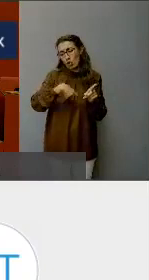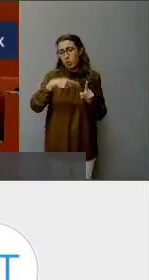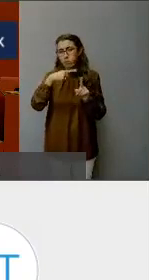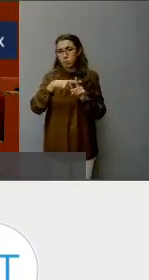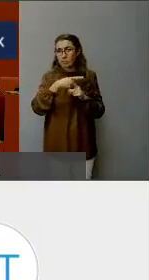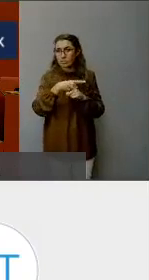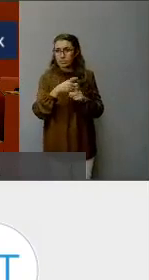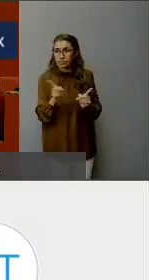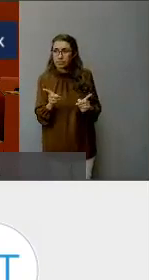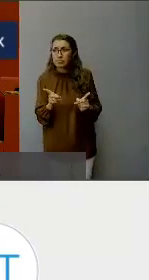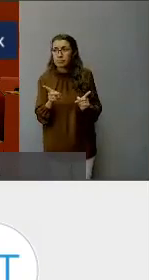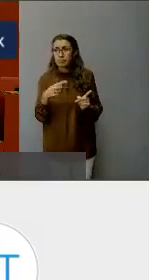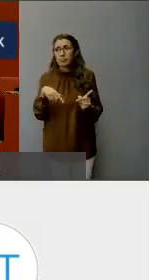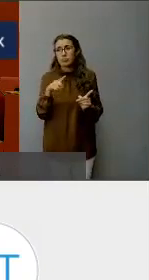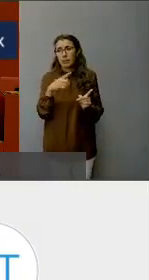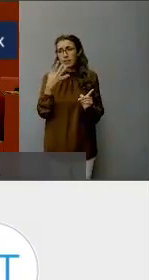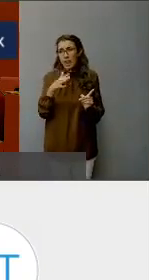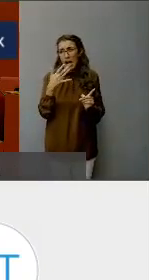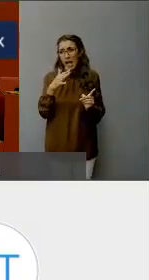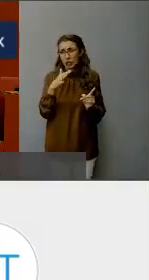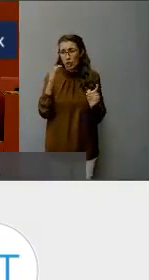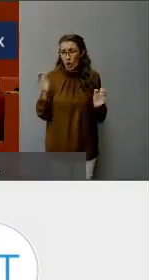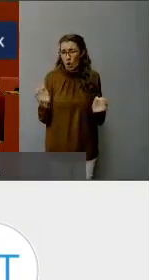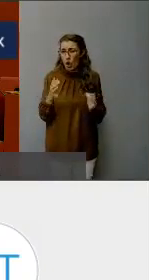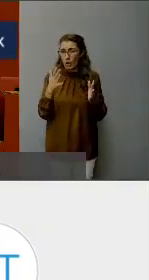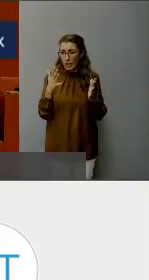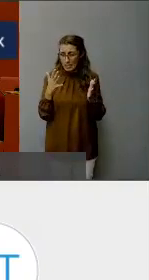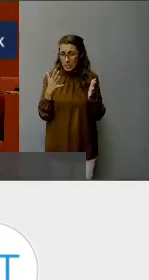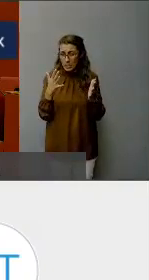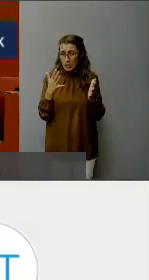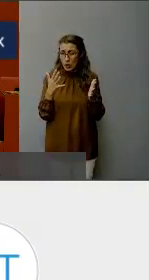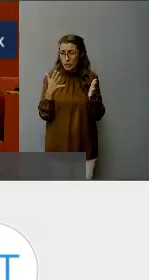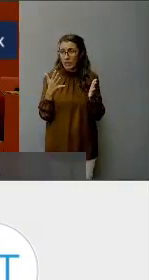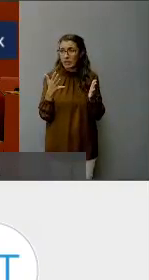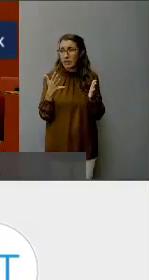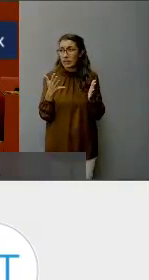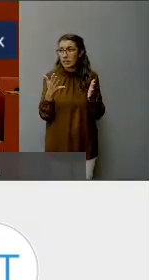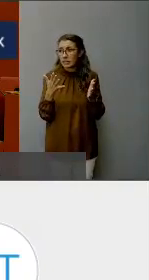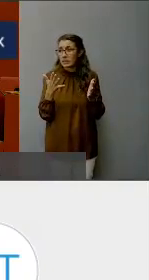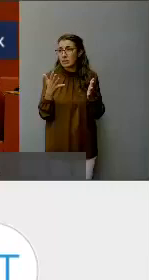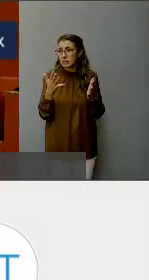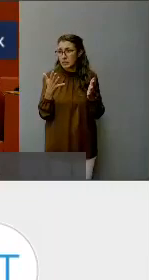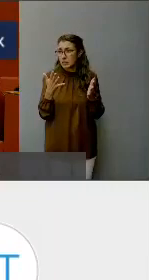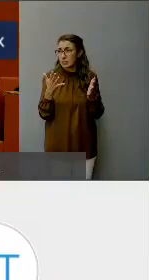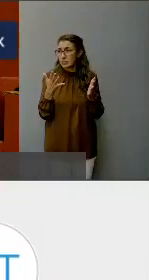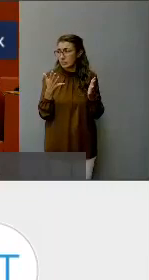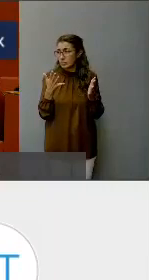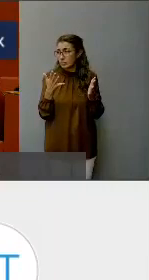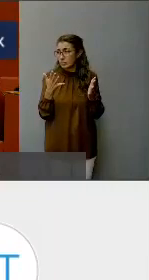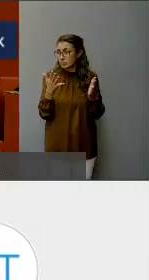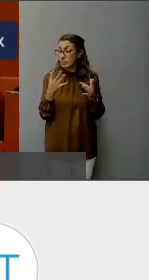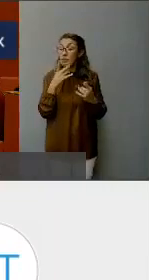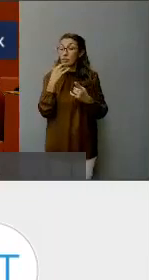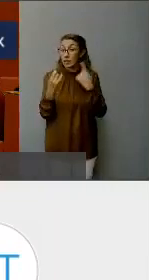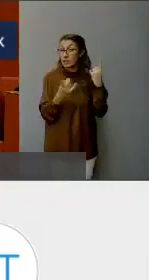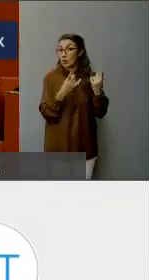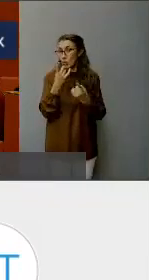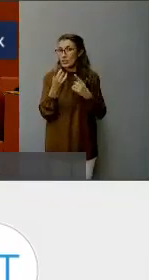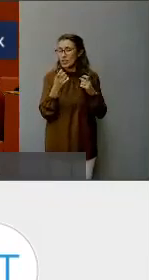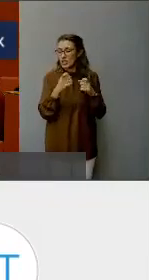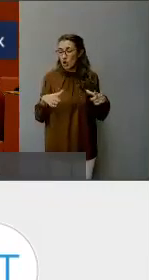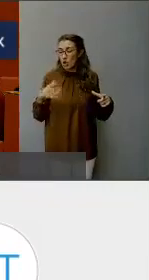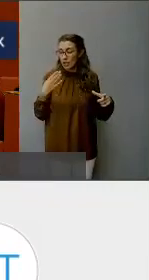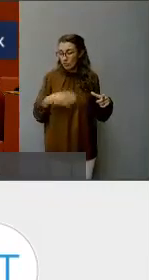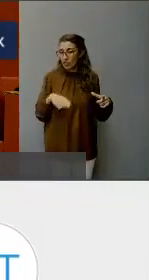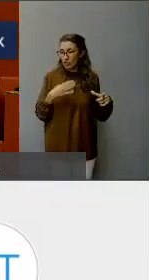abbiamo fatto in quell occasione anche quest'oggi che molti casi in questa città e non solo si ha difficoltà a